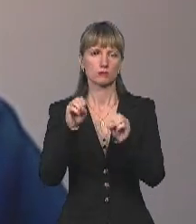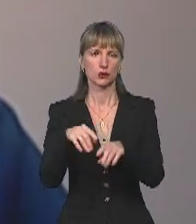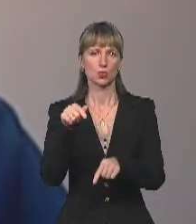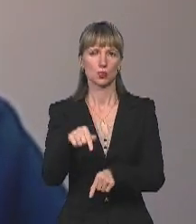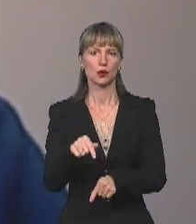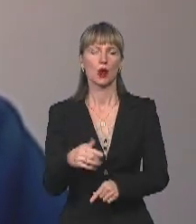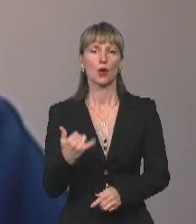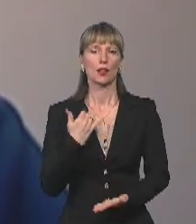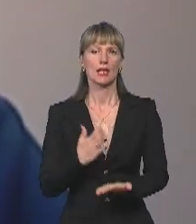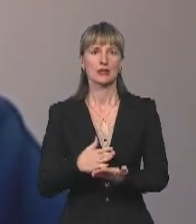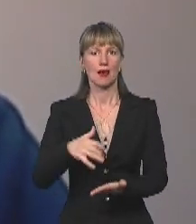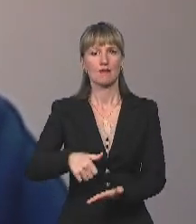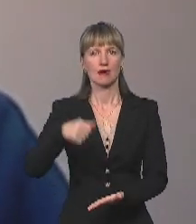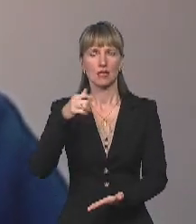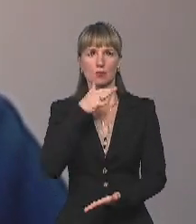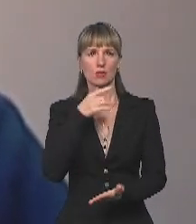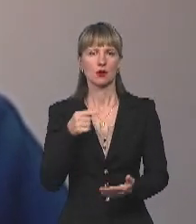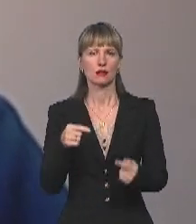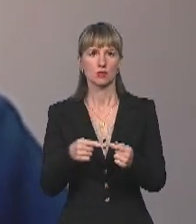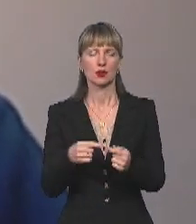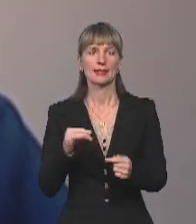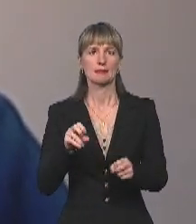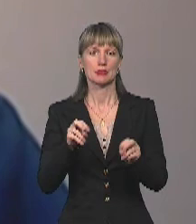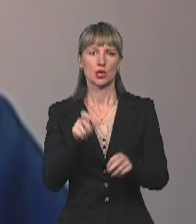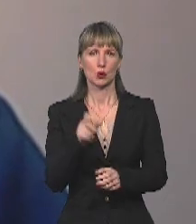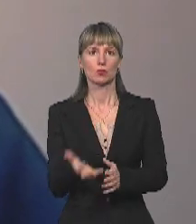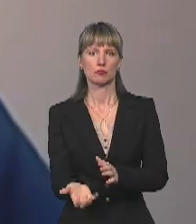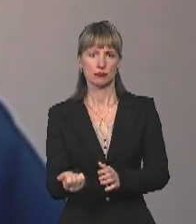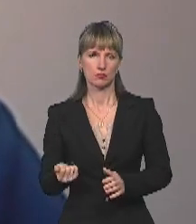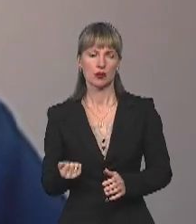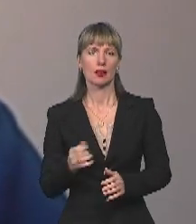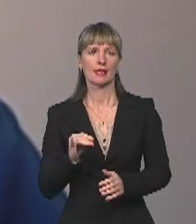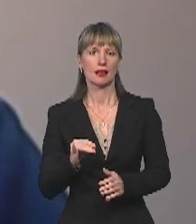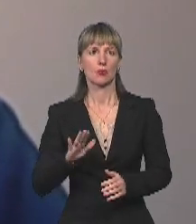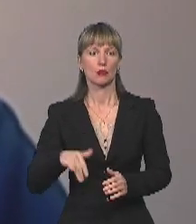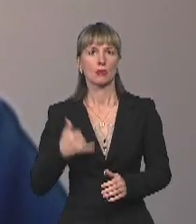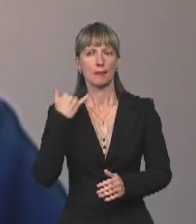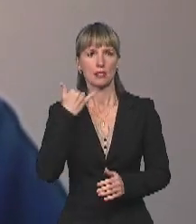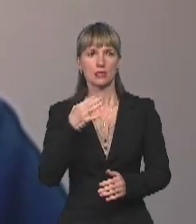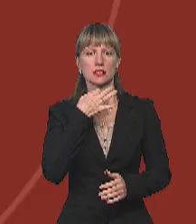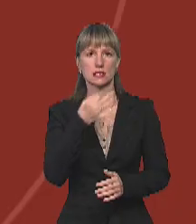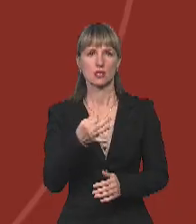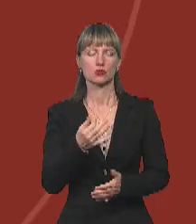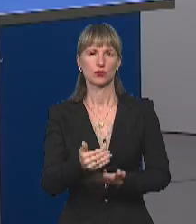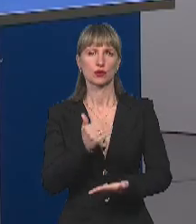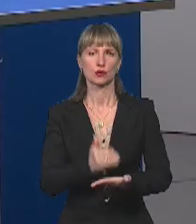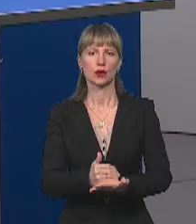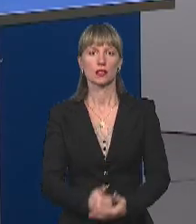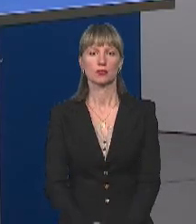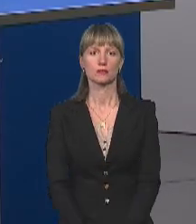І у нас там є виїмка в певні часи, і спеціалісти виймуть їх, оброблять і передзвонять, і скажуть результат.